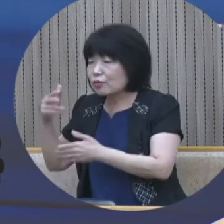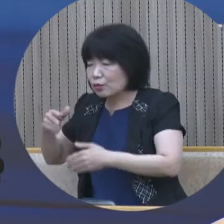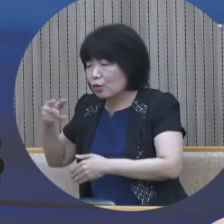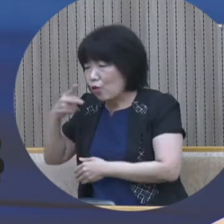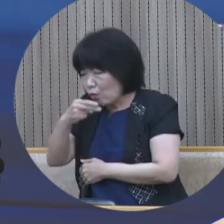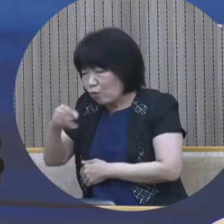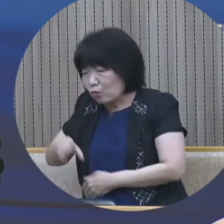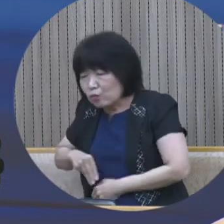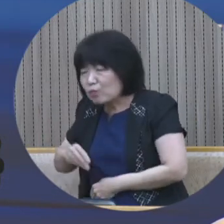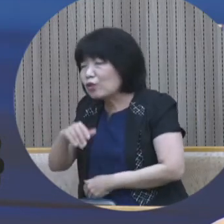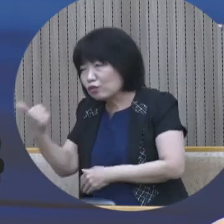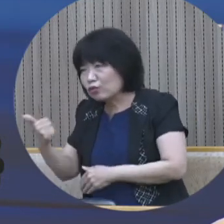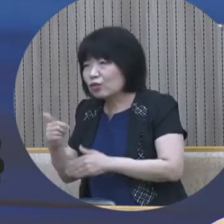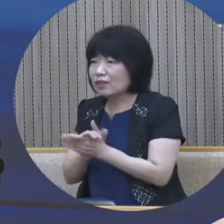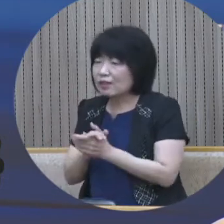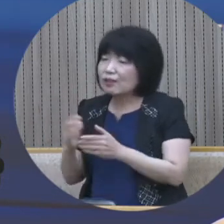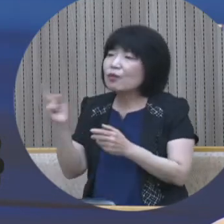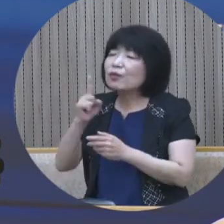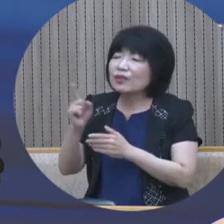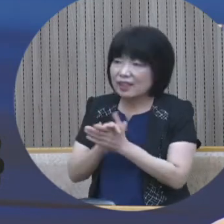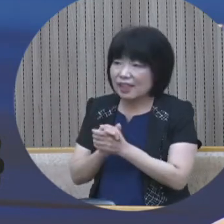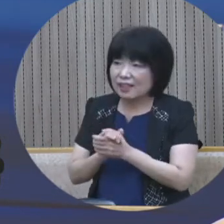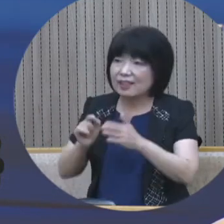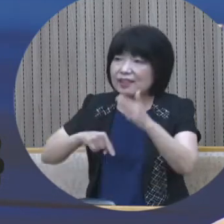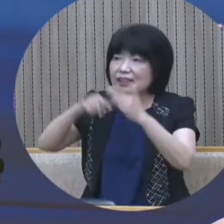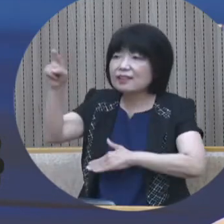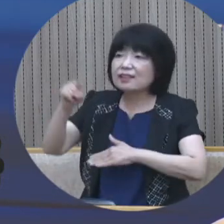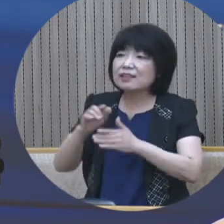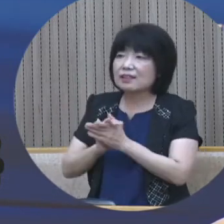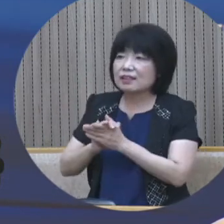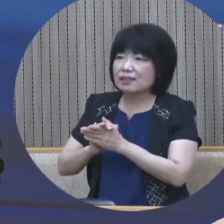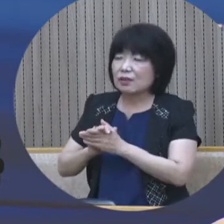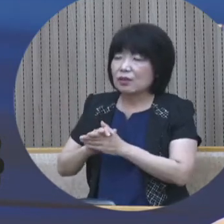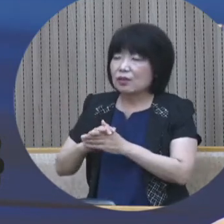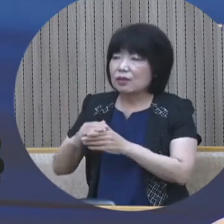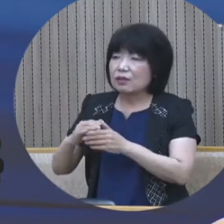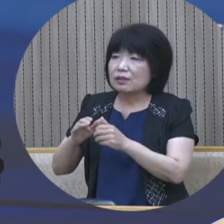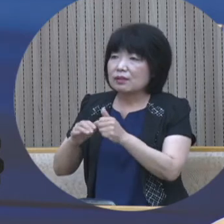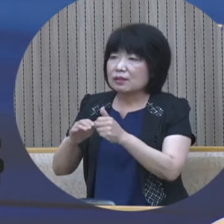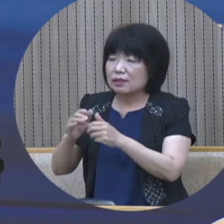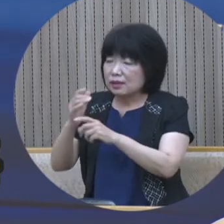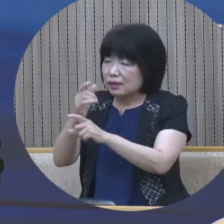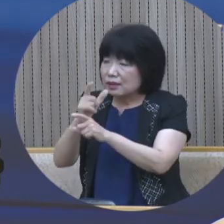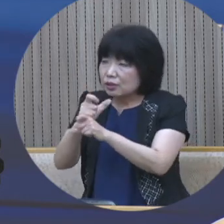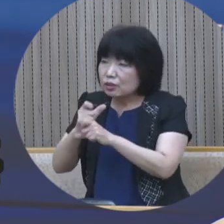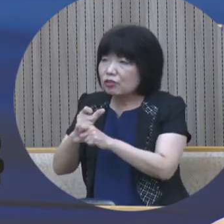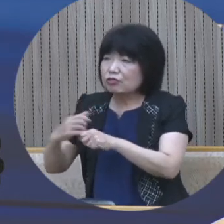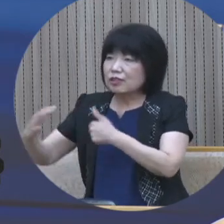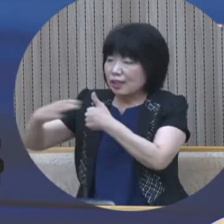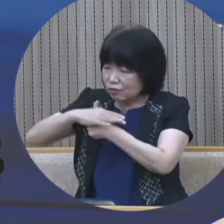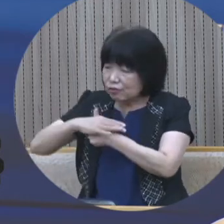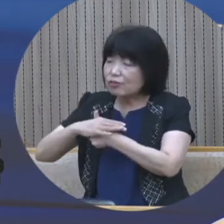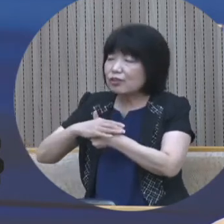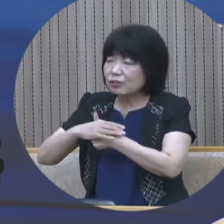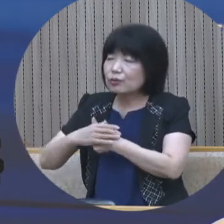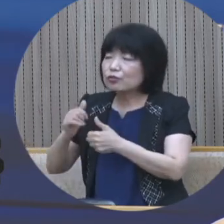우리가 나가서 차라리 저 적군에 의해서 죽임을 당하나, 죽기는 마찬가지니까